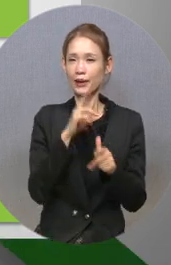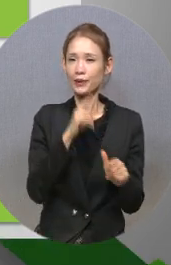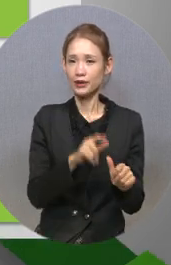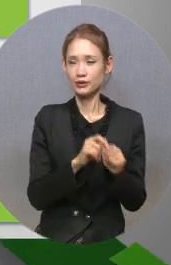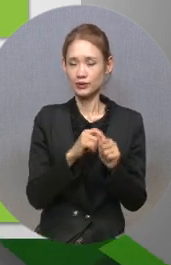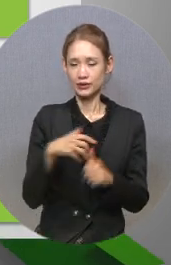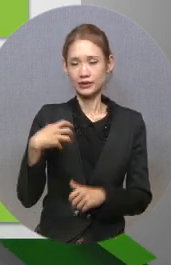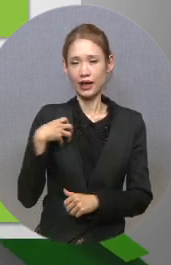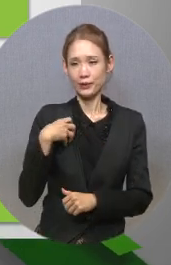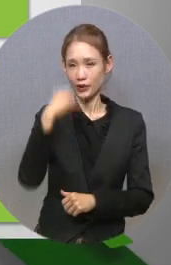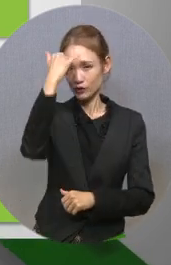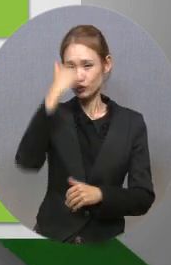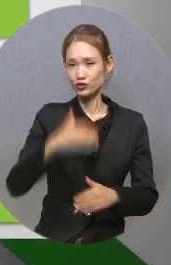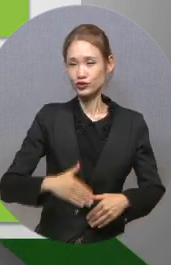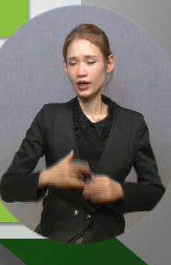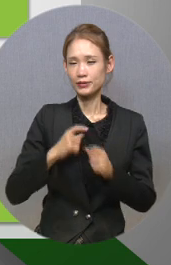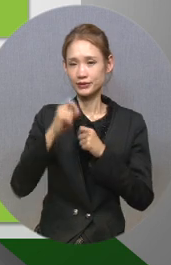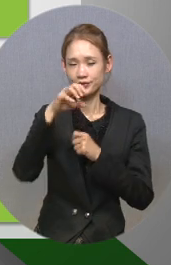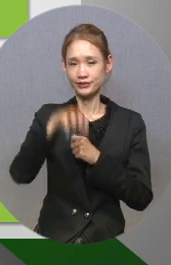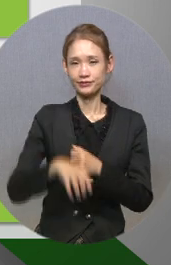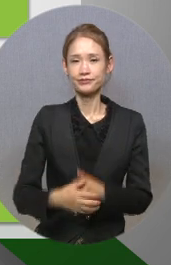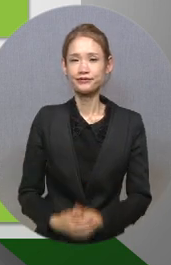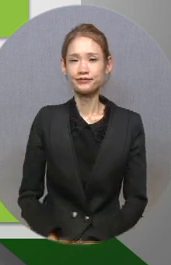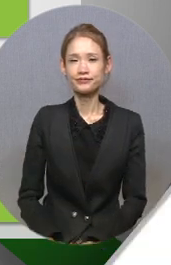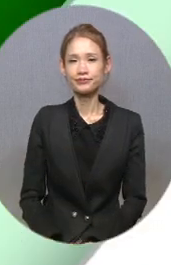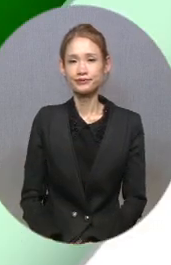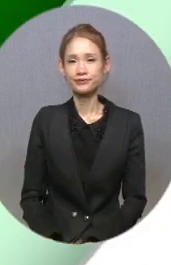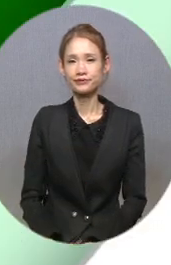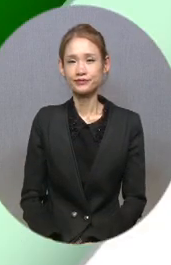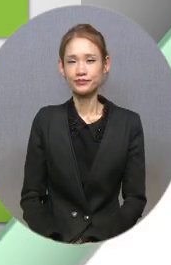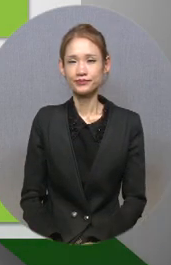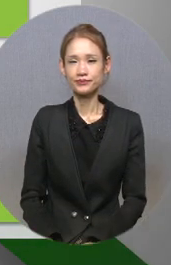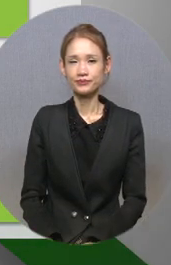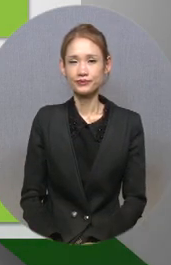채용하며 담당기사는 충남기사입니다.